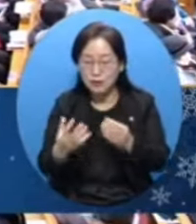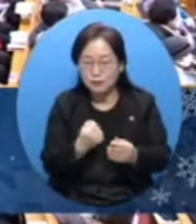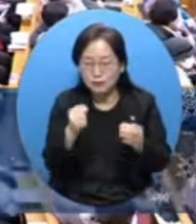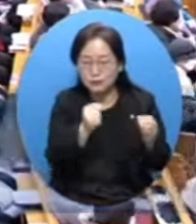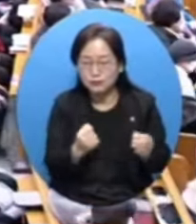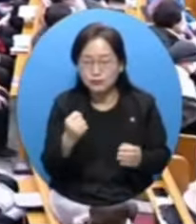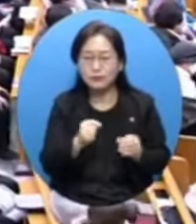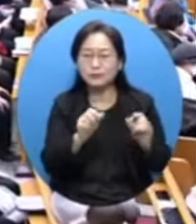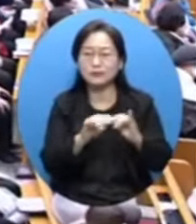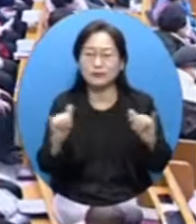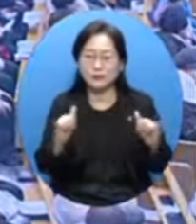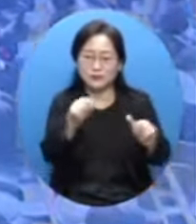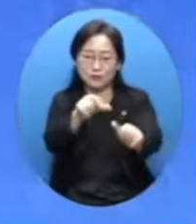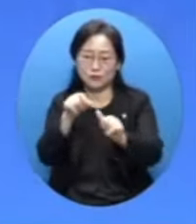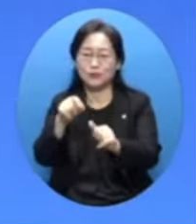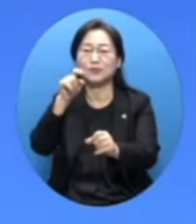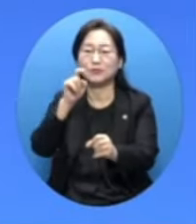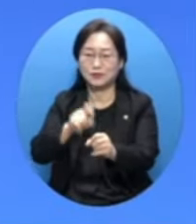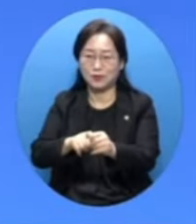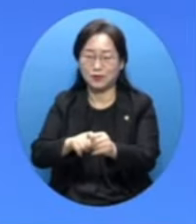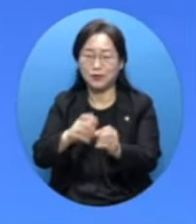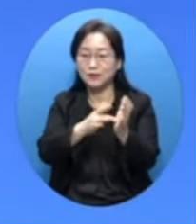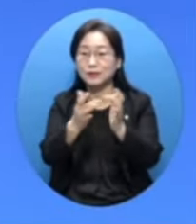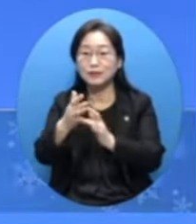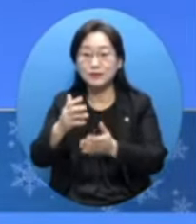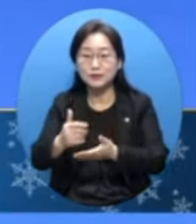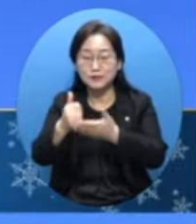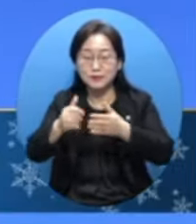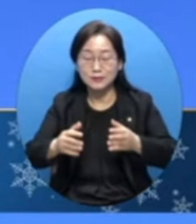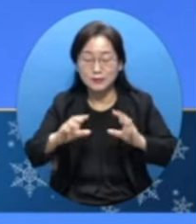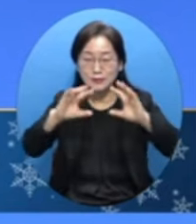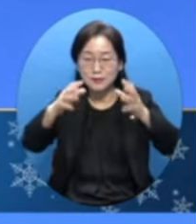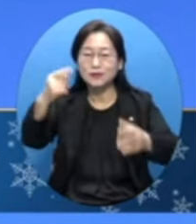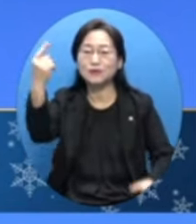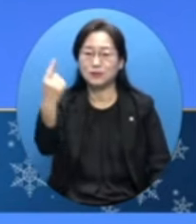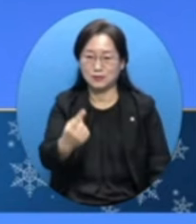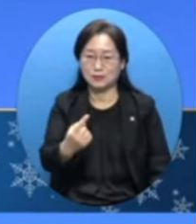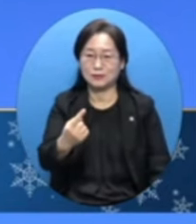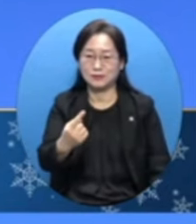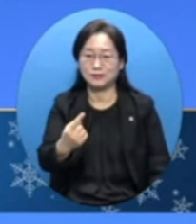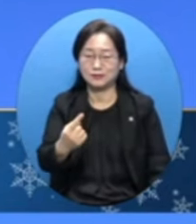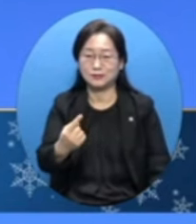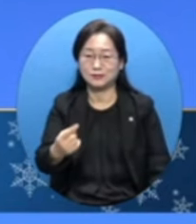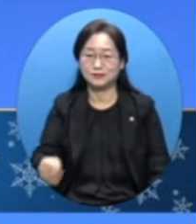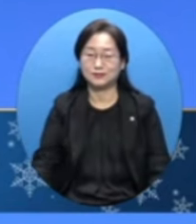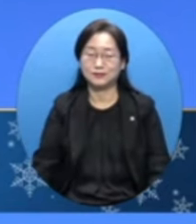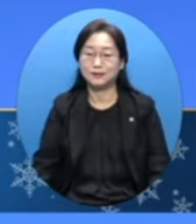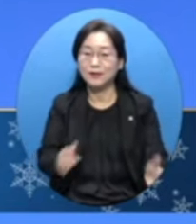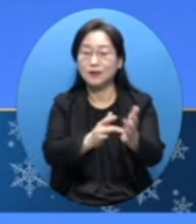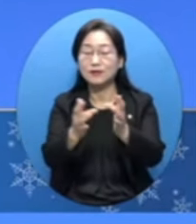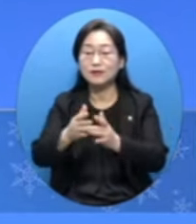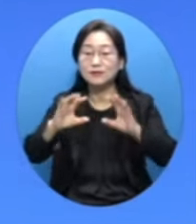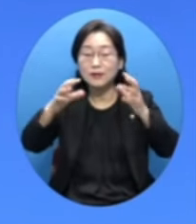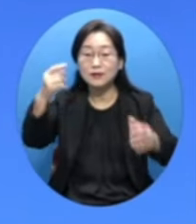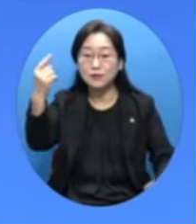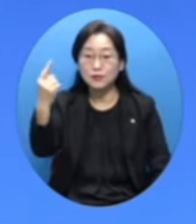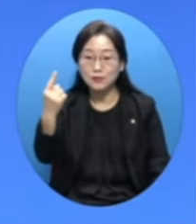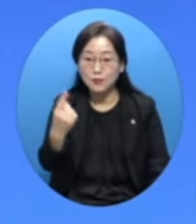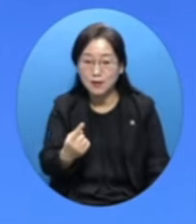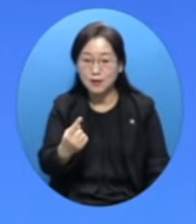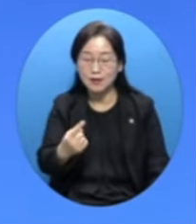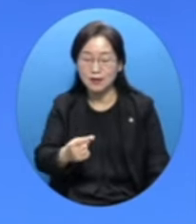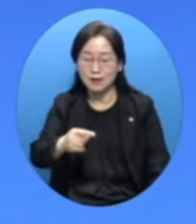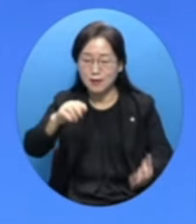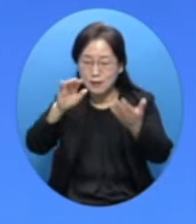인생을 구원하시기 위해서 예수님께서이 땅에 오셨습니다 예수님은이 땅에 오셔서 낮고